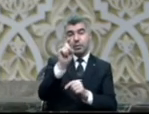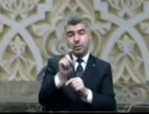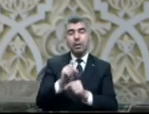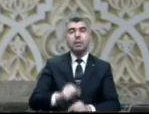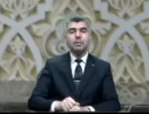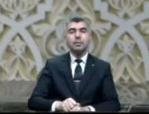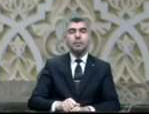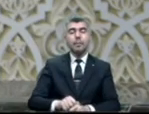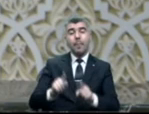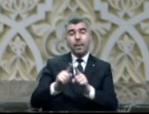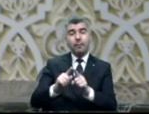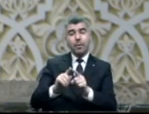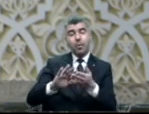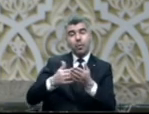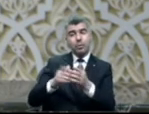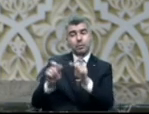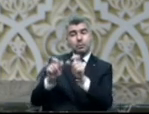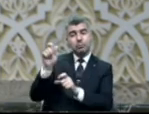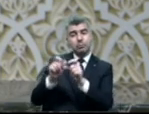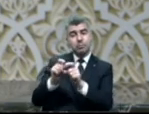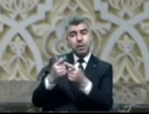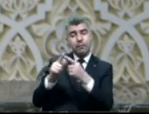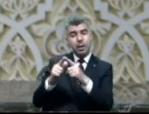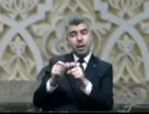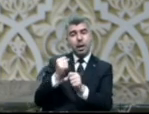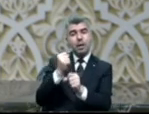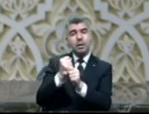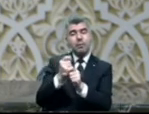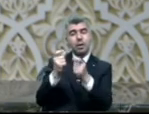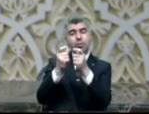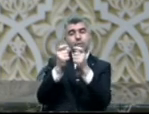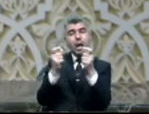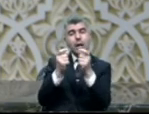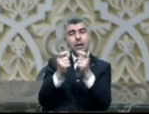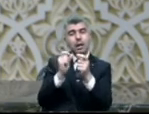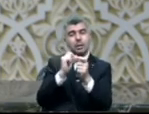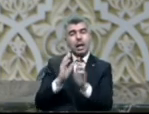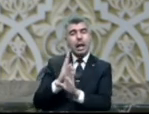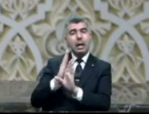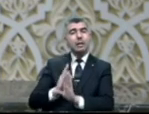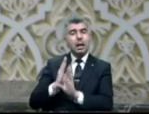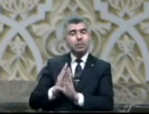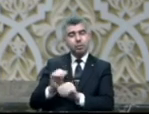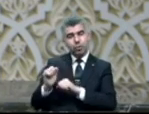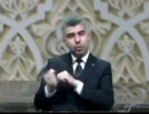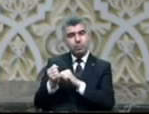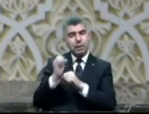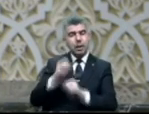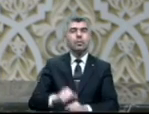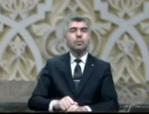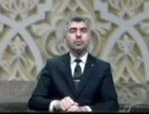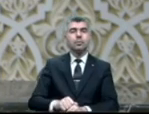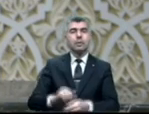الرابع، موضوعه الأوضاع المعنوية والمادية المزرية للعاملين بالشركات المناولة والتشغيل المؤقت. الكلمة لأحد السادة المستشارين من فريق